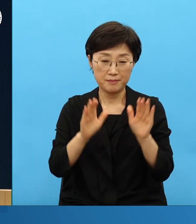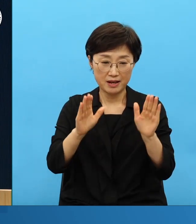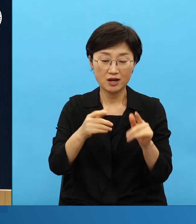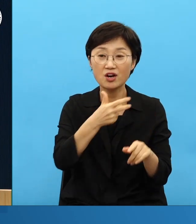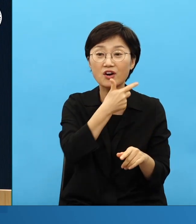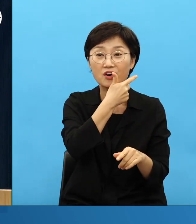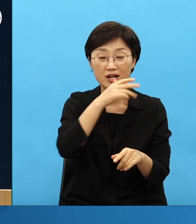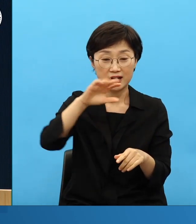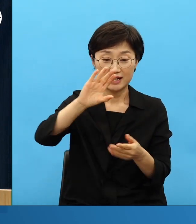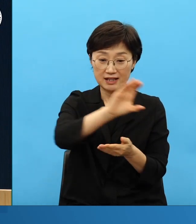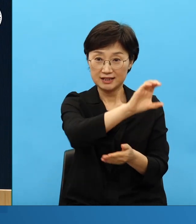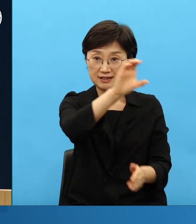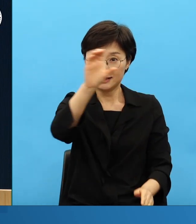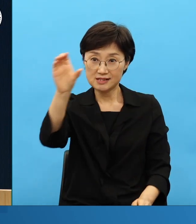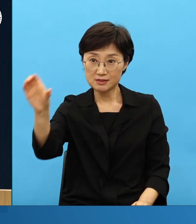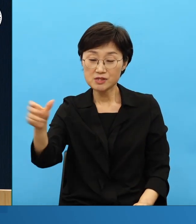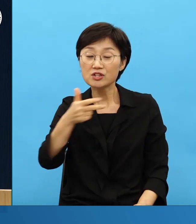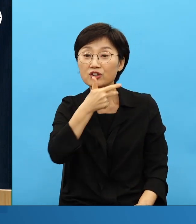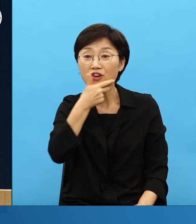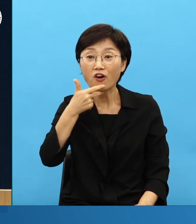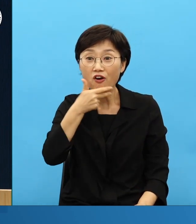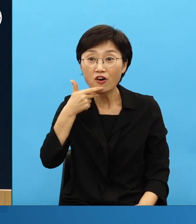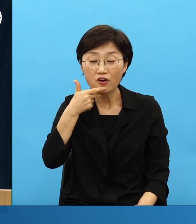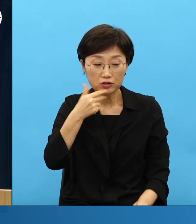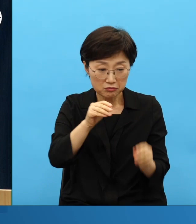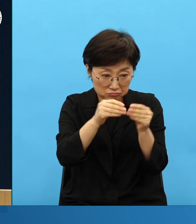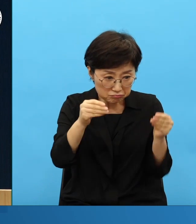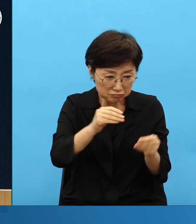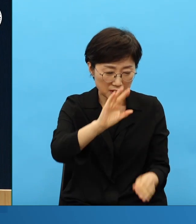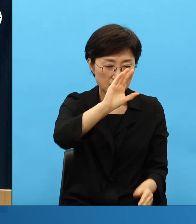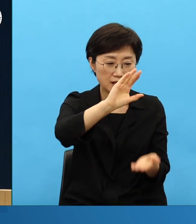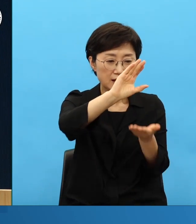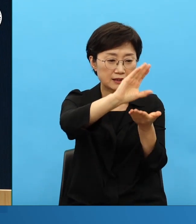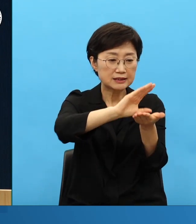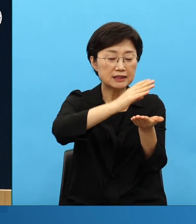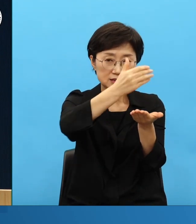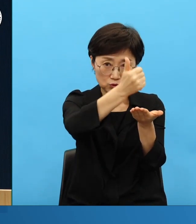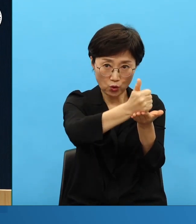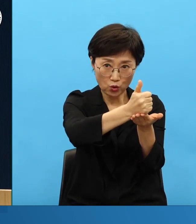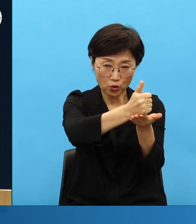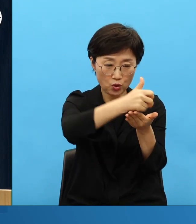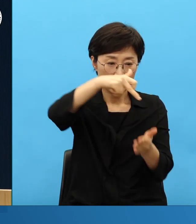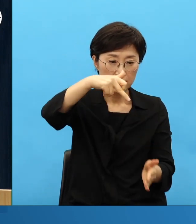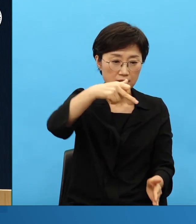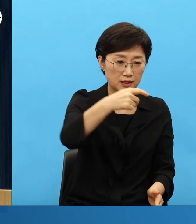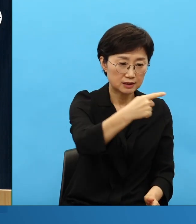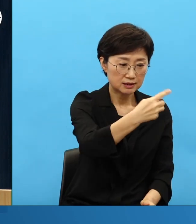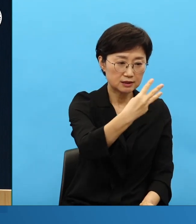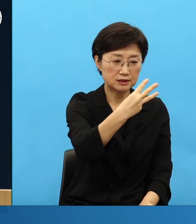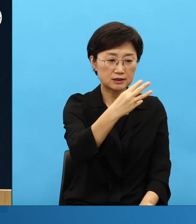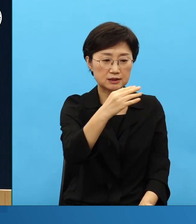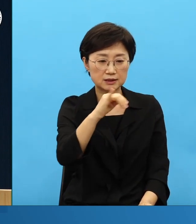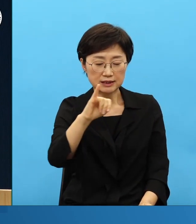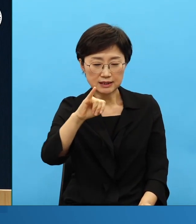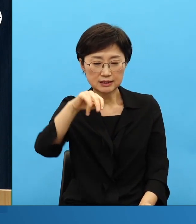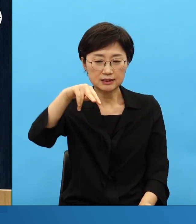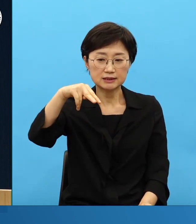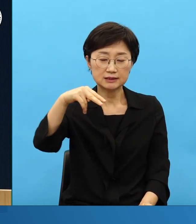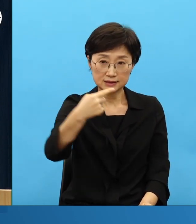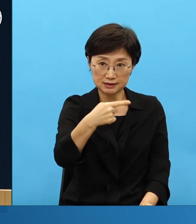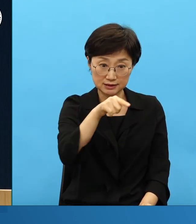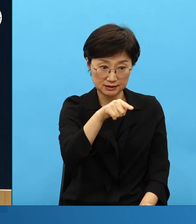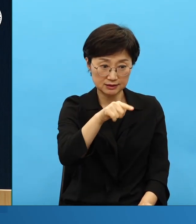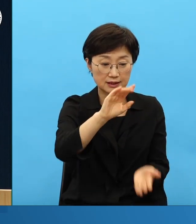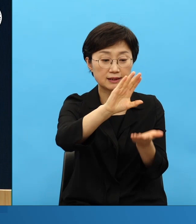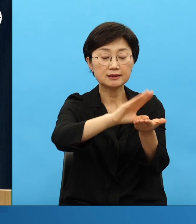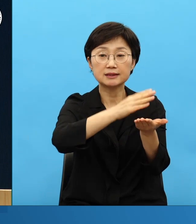크라이스트 마스인데 T 발음이 생략되잖아요. 그래서 크리스마스라고 해요. The day of Christ. Of course, it's Christmas, but we don't